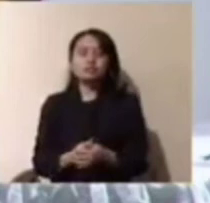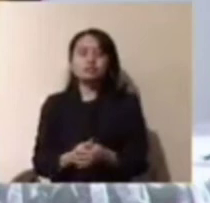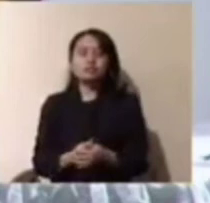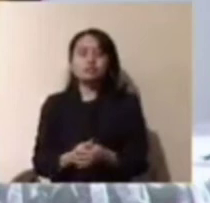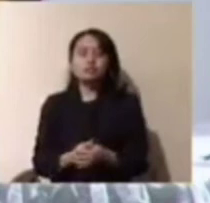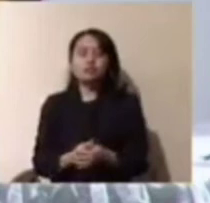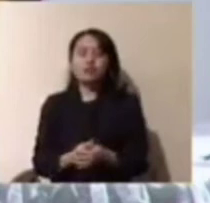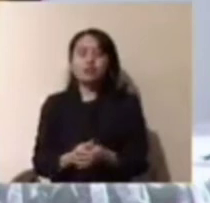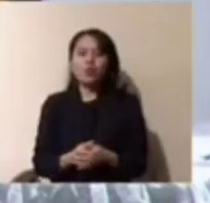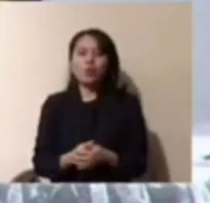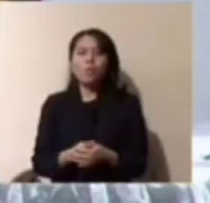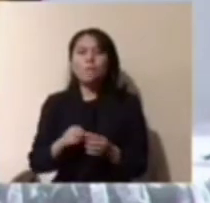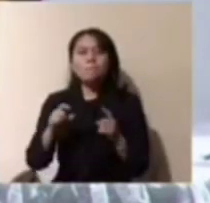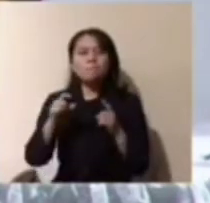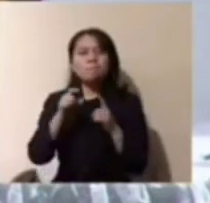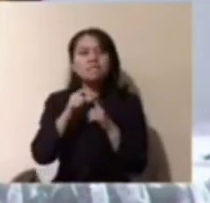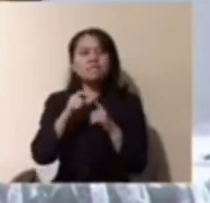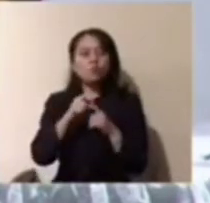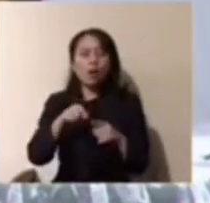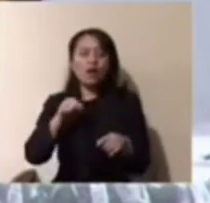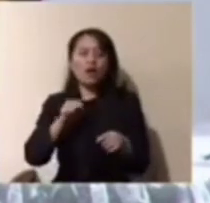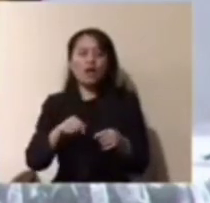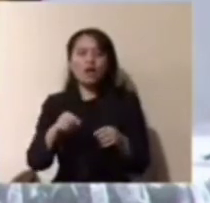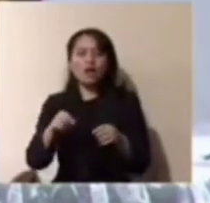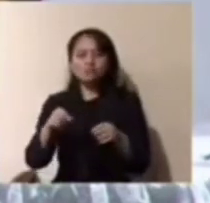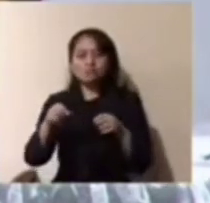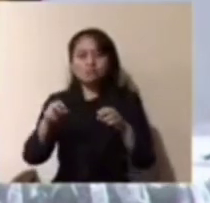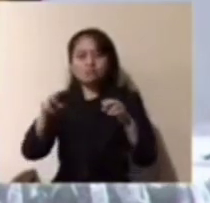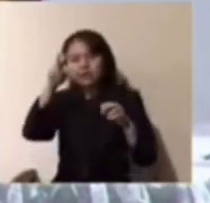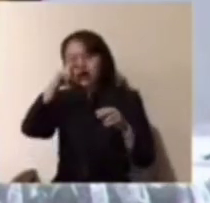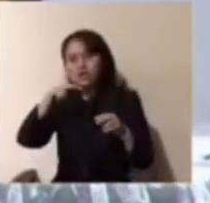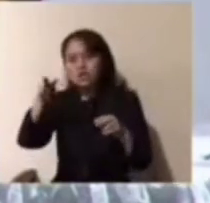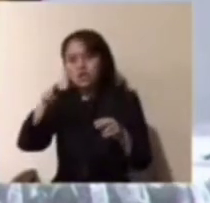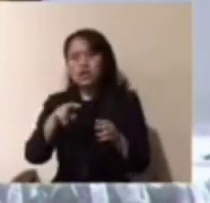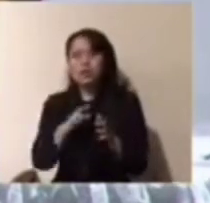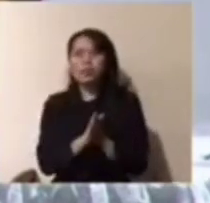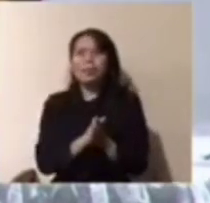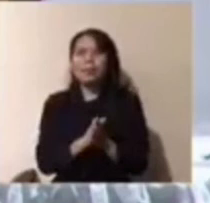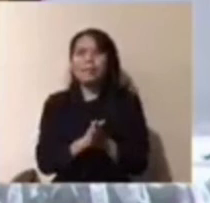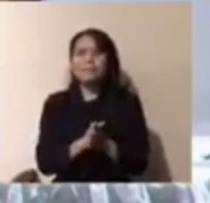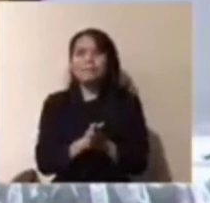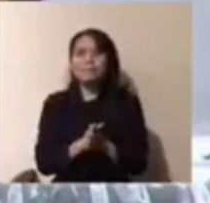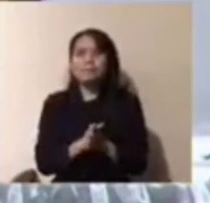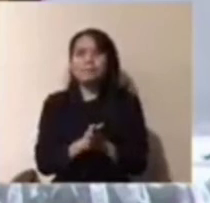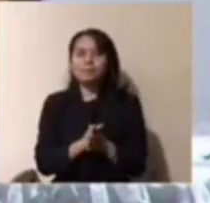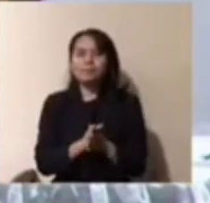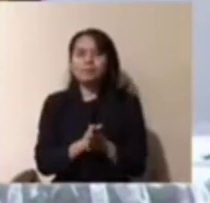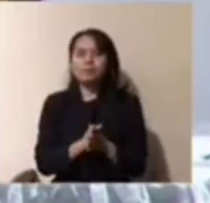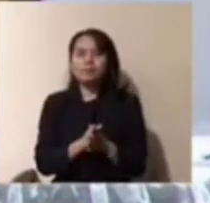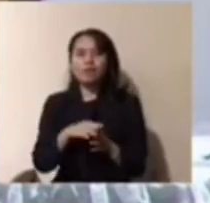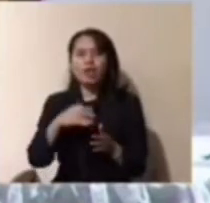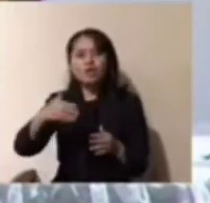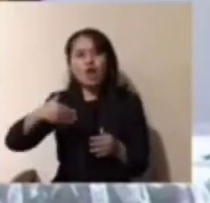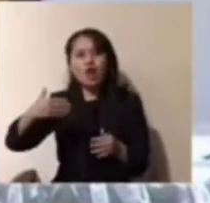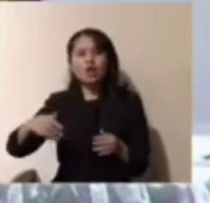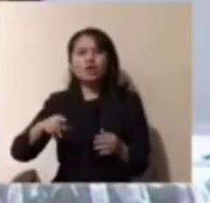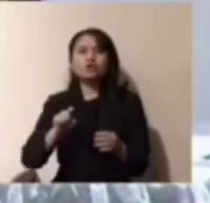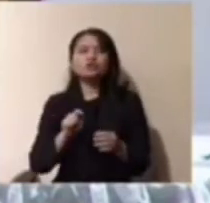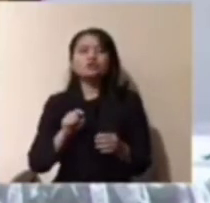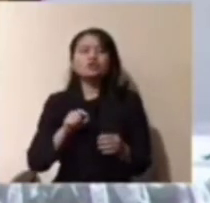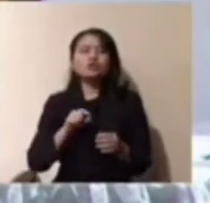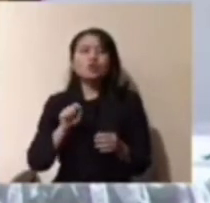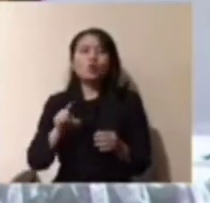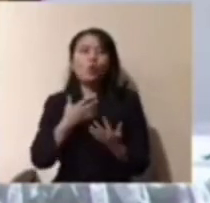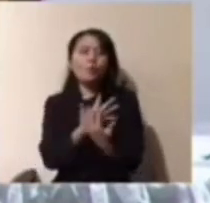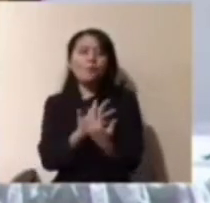Kalau peristiwa ini dibaca dengan kacamata tahun martabat manusia yang kita jalani sebagai